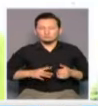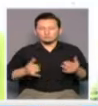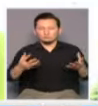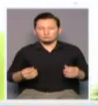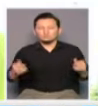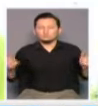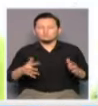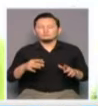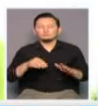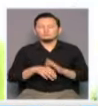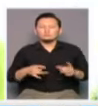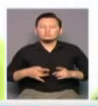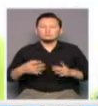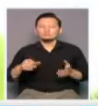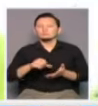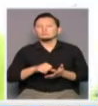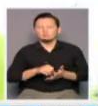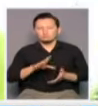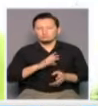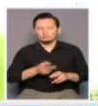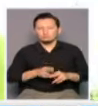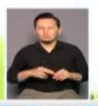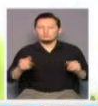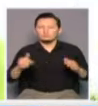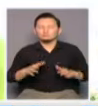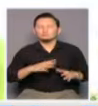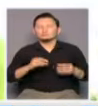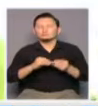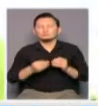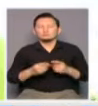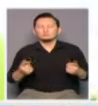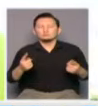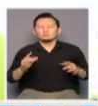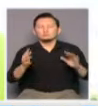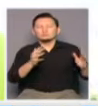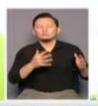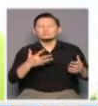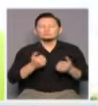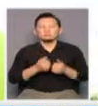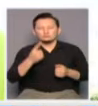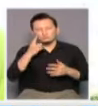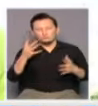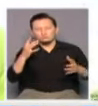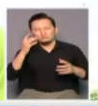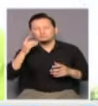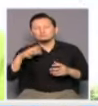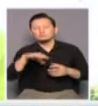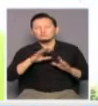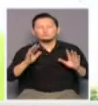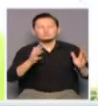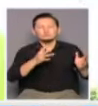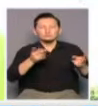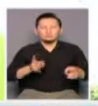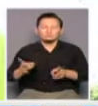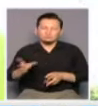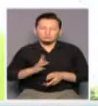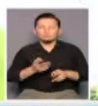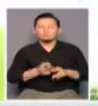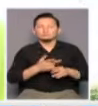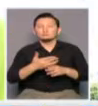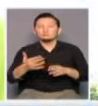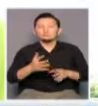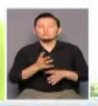біздер қоғамдық акцияда жұмыс жасап жатырмыз. Қоғамда белең алып отырған оқыс оқиғалардың салдарынан көптеген қайғылы жайттар орын алады. Алдағы уақытта